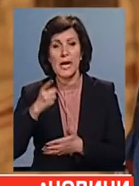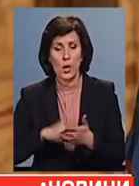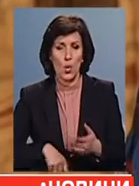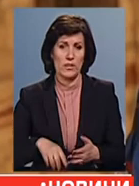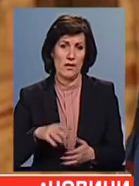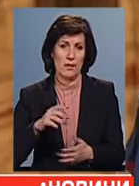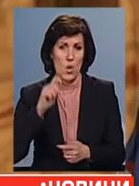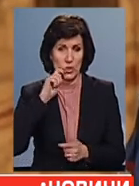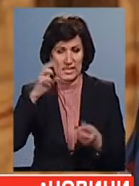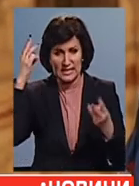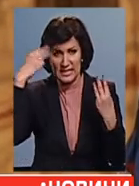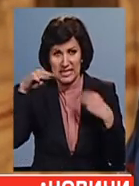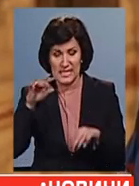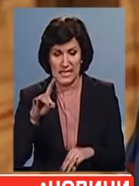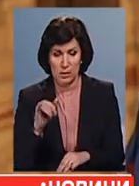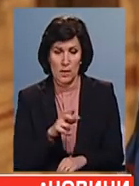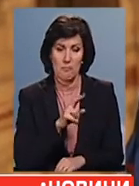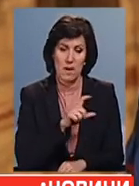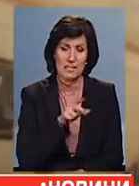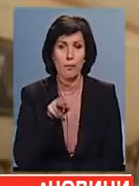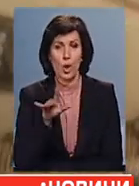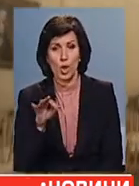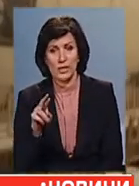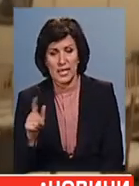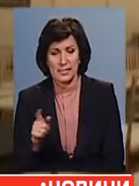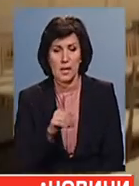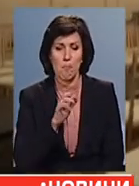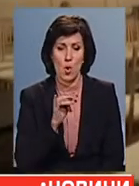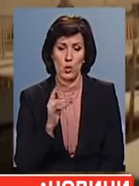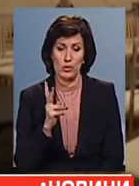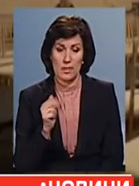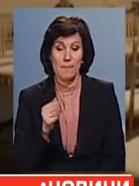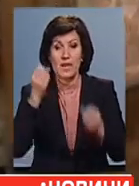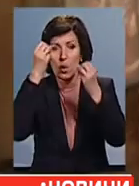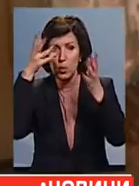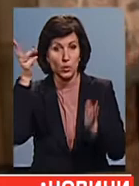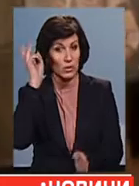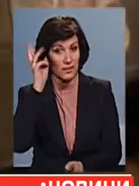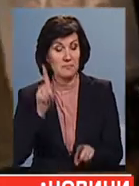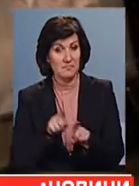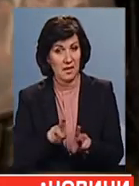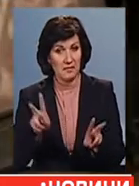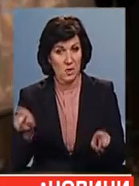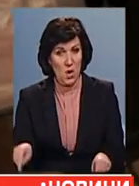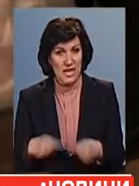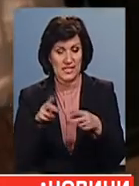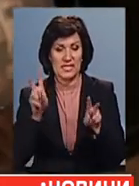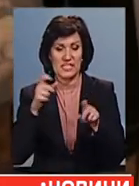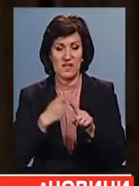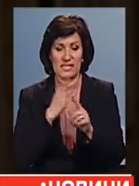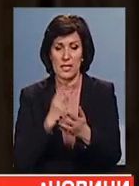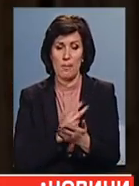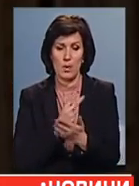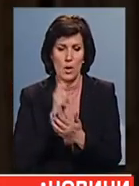дизайнери. Серед них Олена Даць, Оксана Полунець та Роксолана Богуцька. Культурна дипломатія, так організатори називають цей